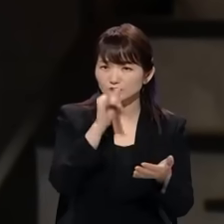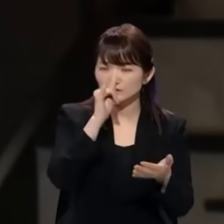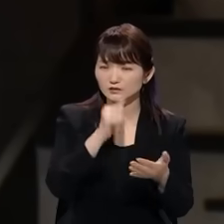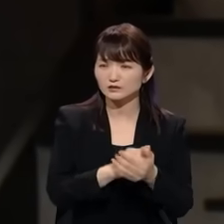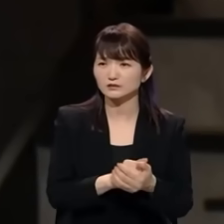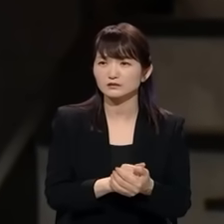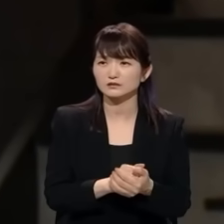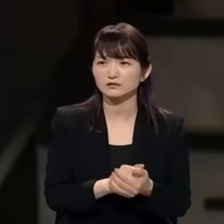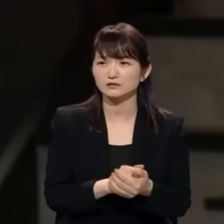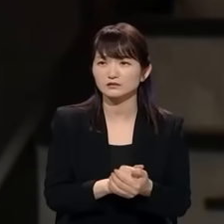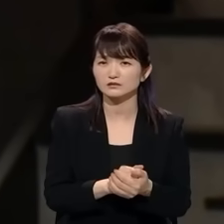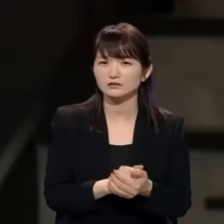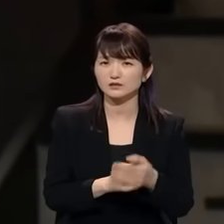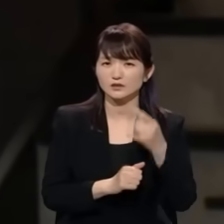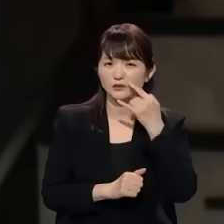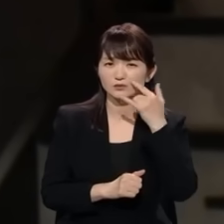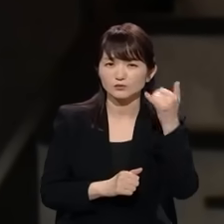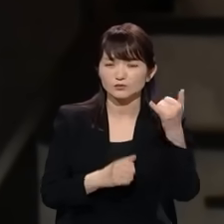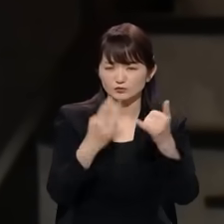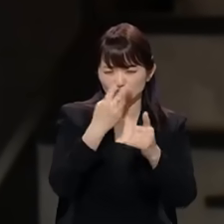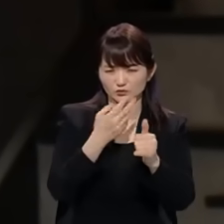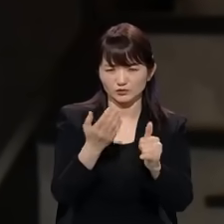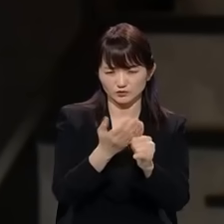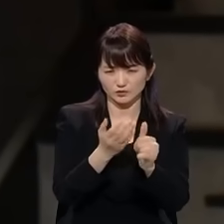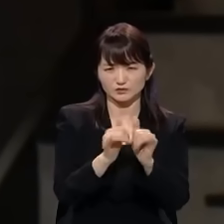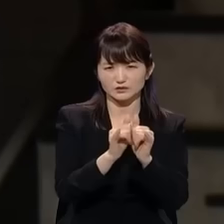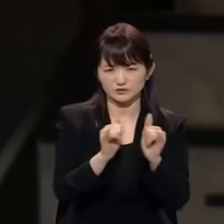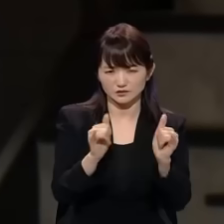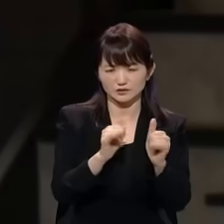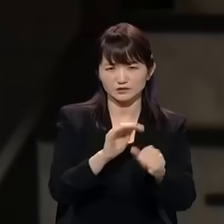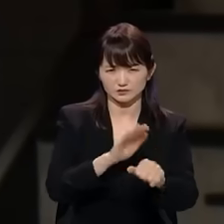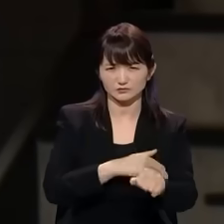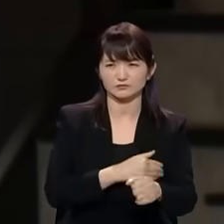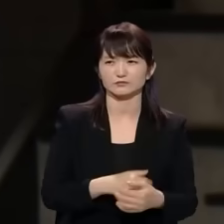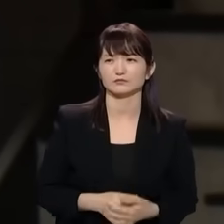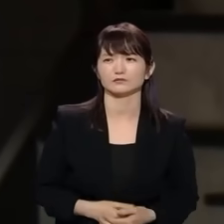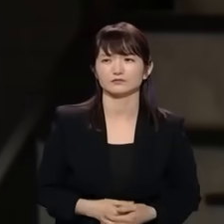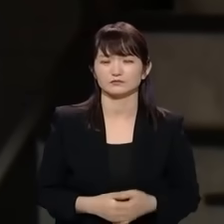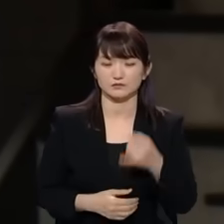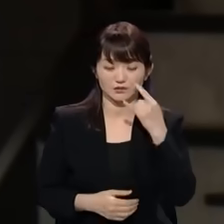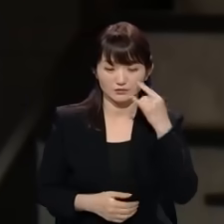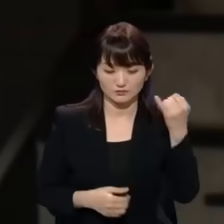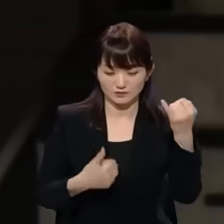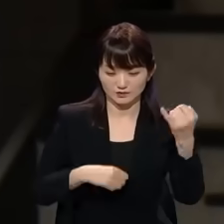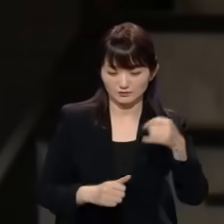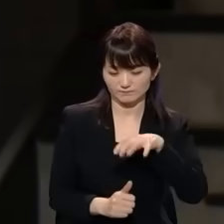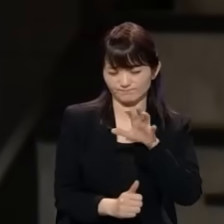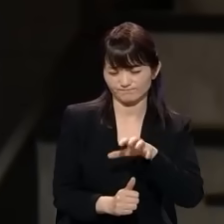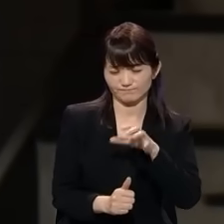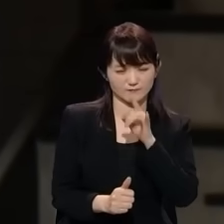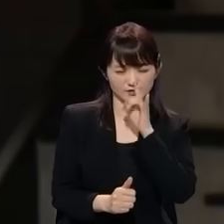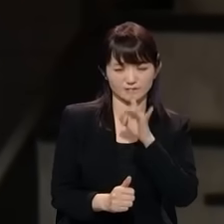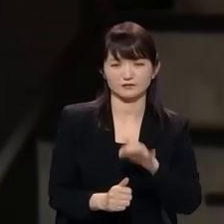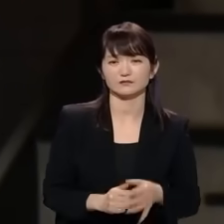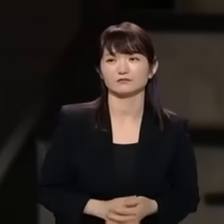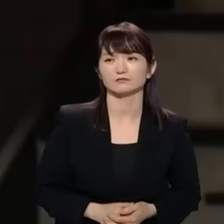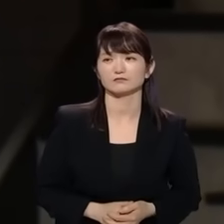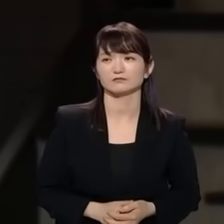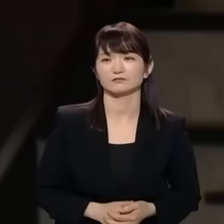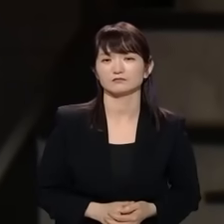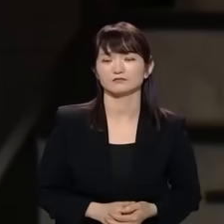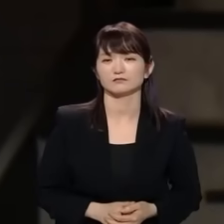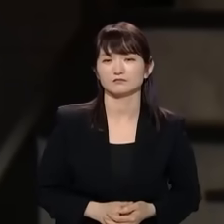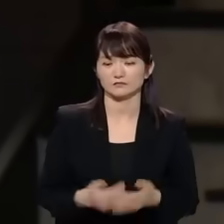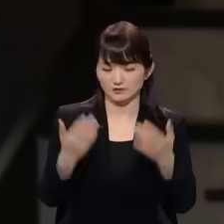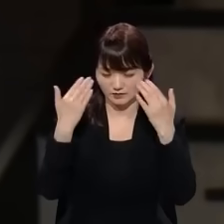더 심각한 양육자의 문제라고 보이거든요. 예. 사실 양육자가 지금 전혀 훈육이 되고 있지 않은 것 같아요. 물론 훈육을 뭐